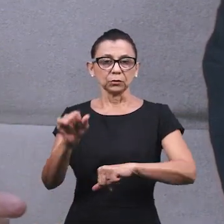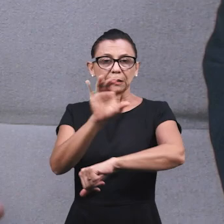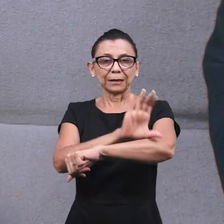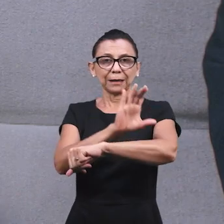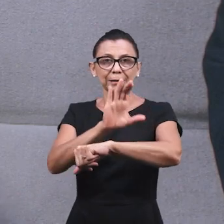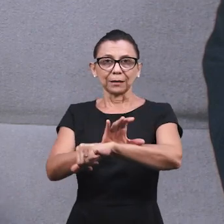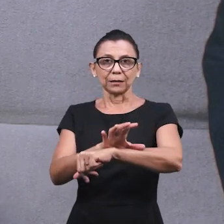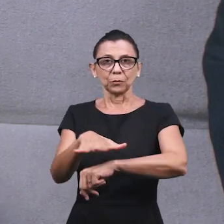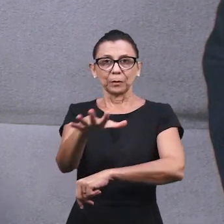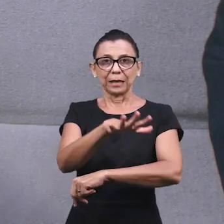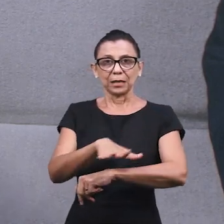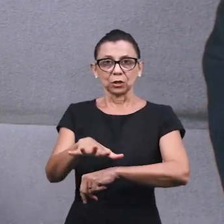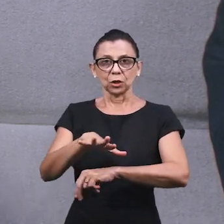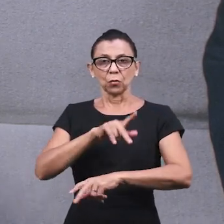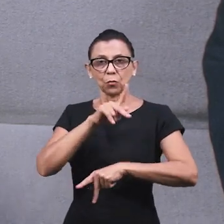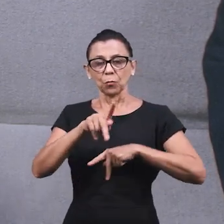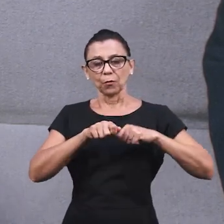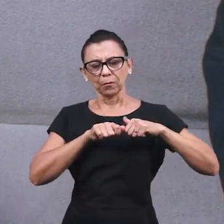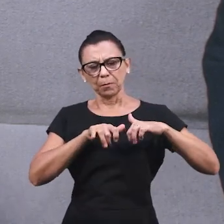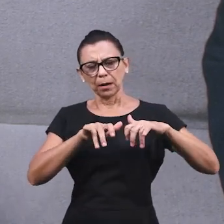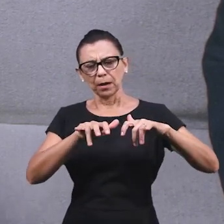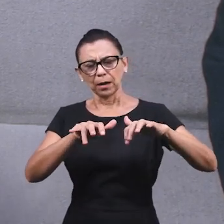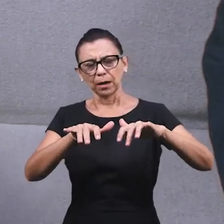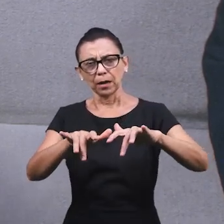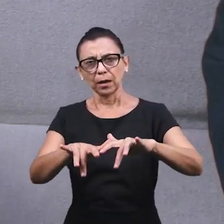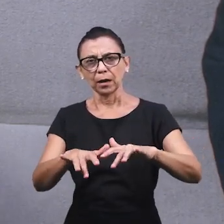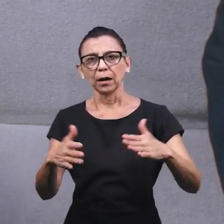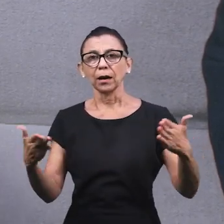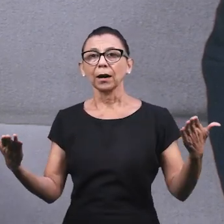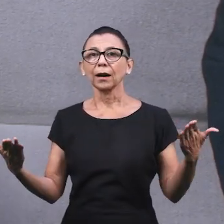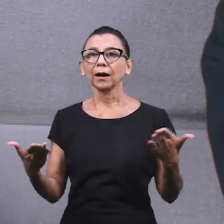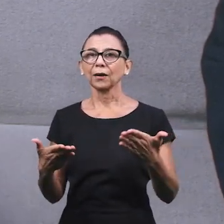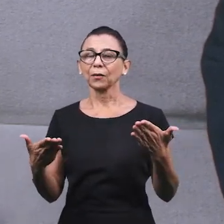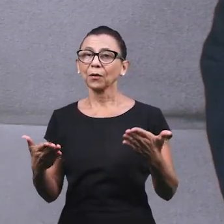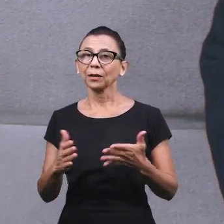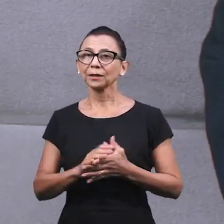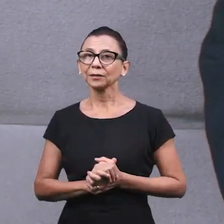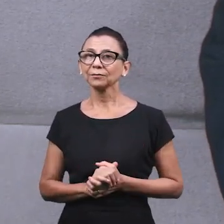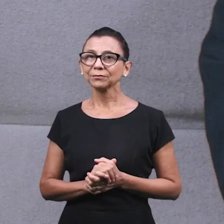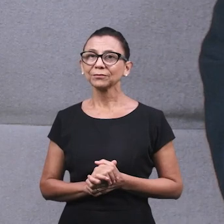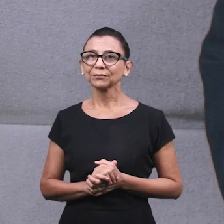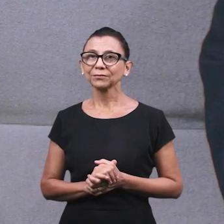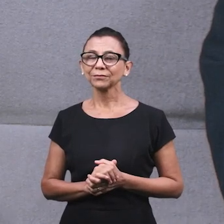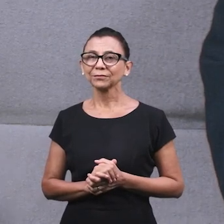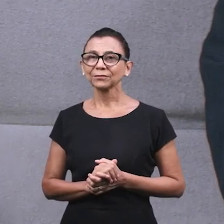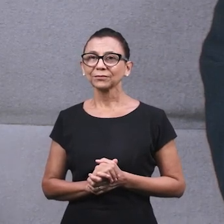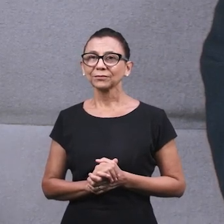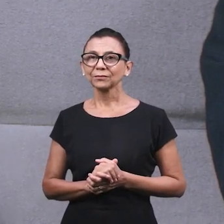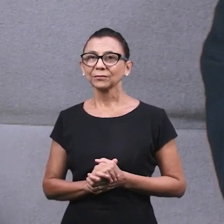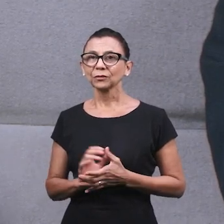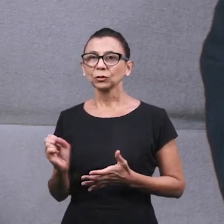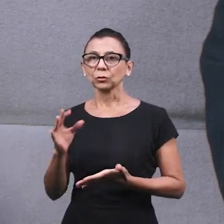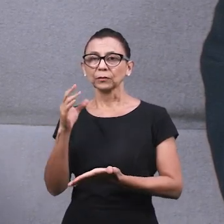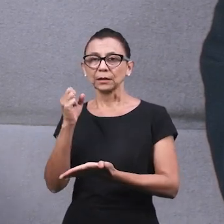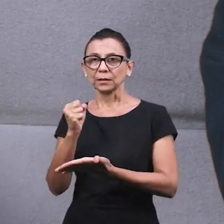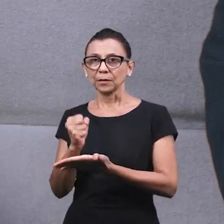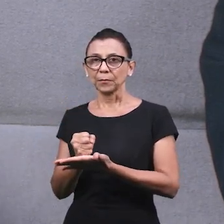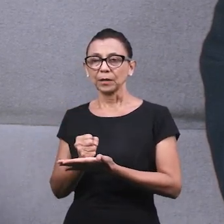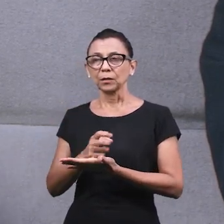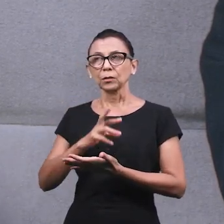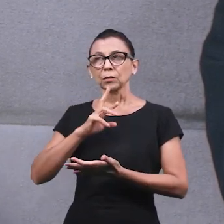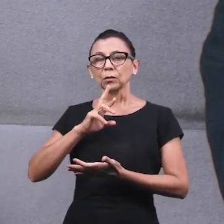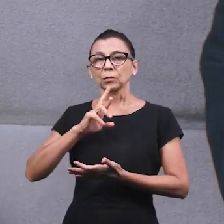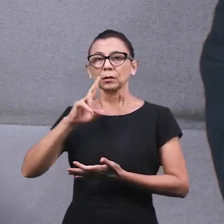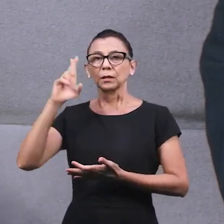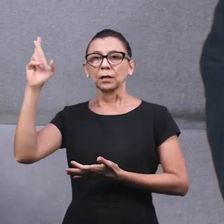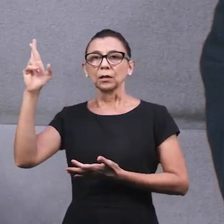Testament, le versement du Saint-Esprit, Dieu a continué à gouverner maintenant le chrétien en Jésus. Mais